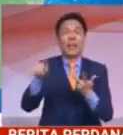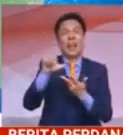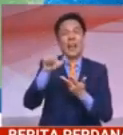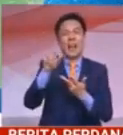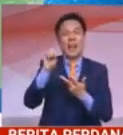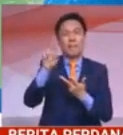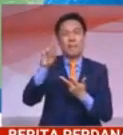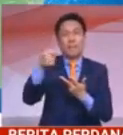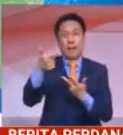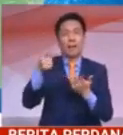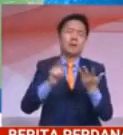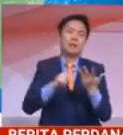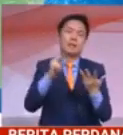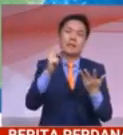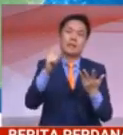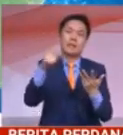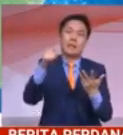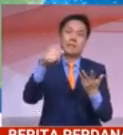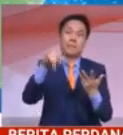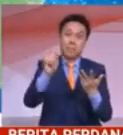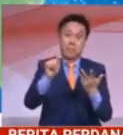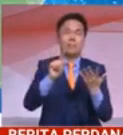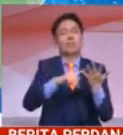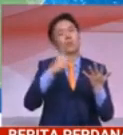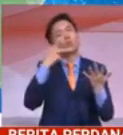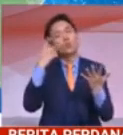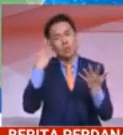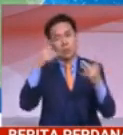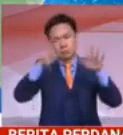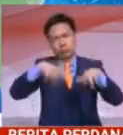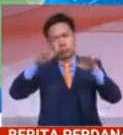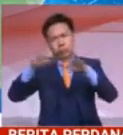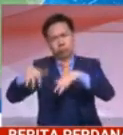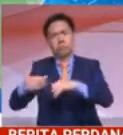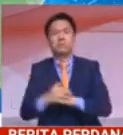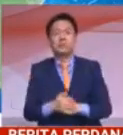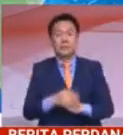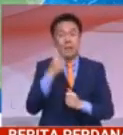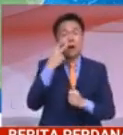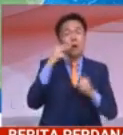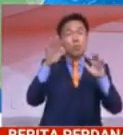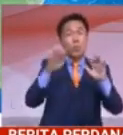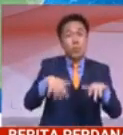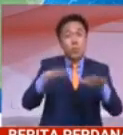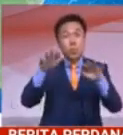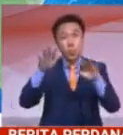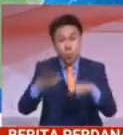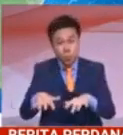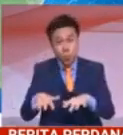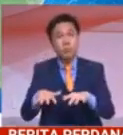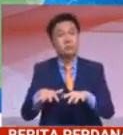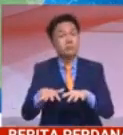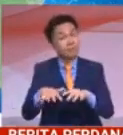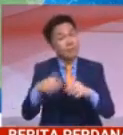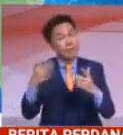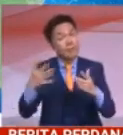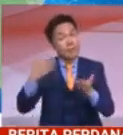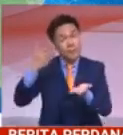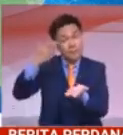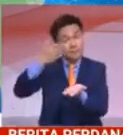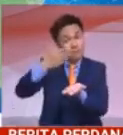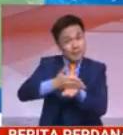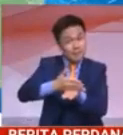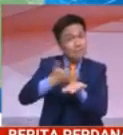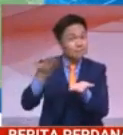Limbang, Kapit dan juga Kuching. Keadaan hujan yang sedang berlaku ketika ini juga dijangka akan beransur pulih